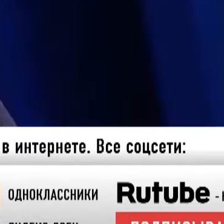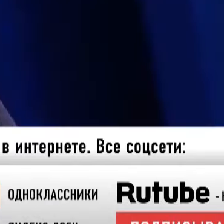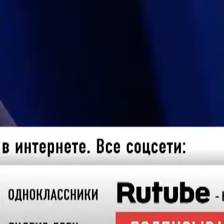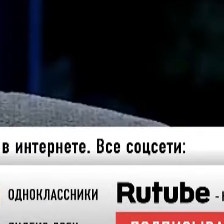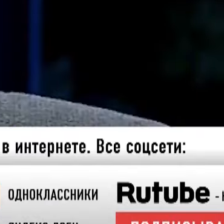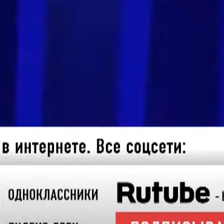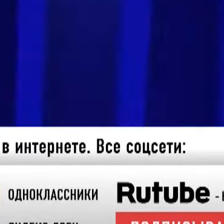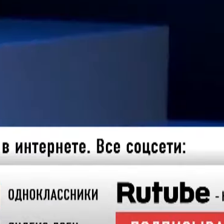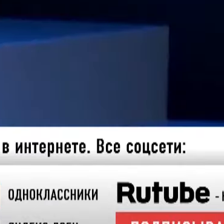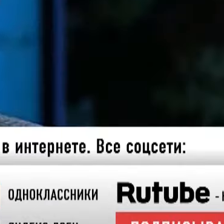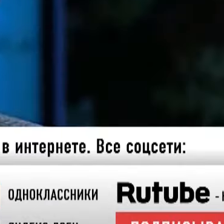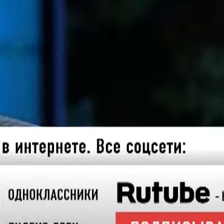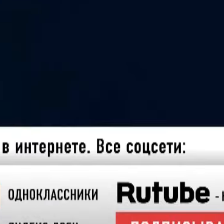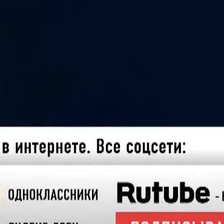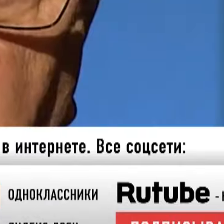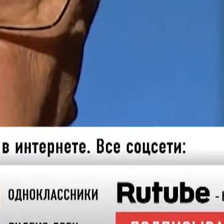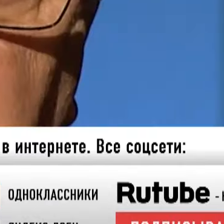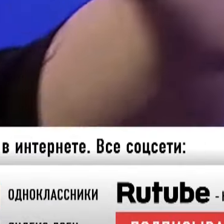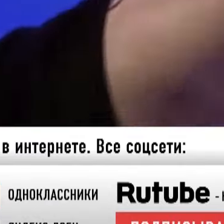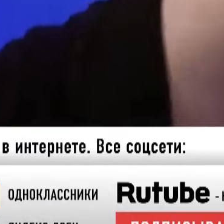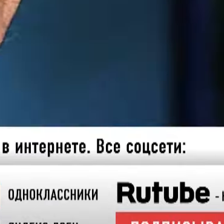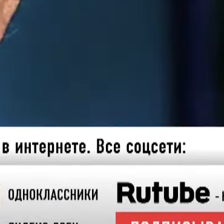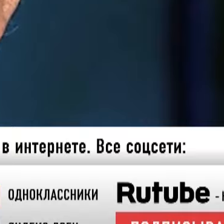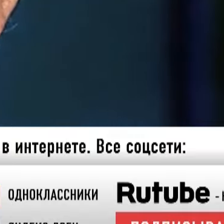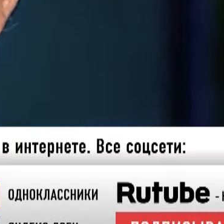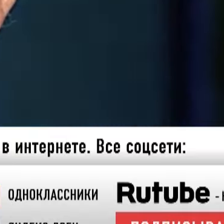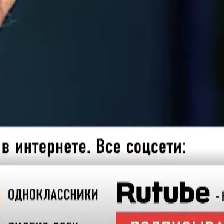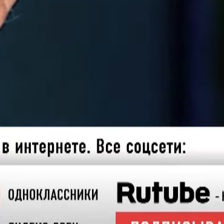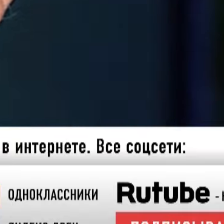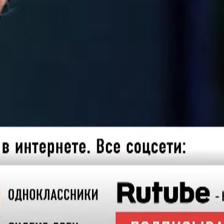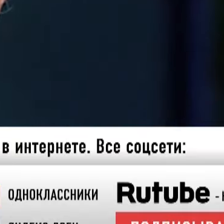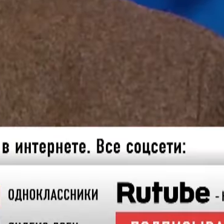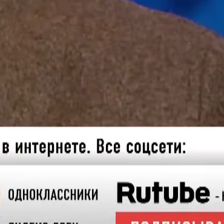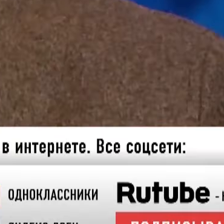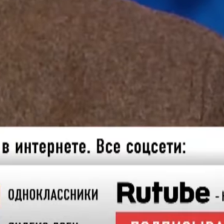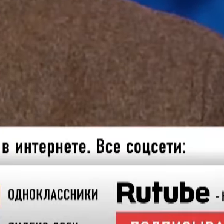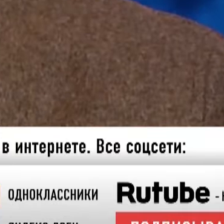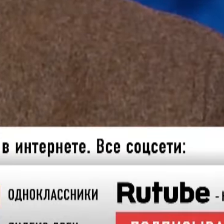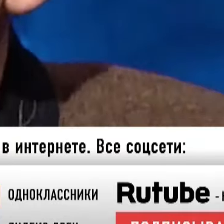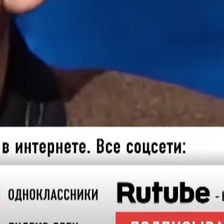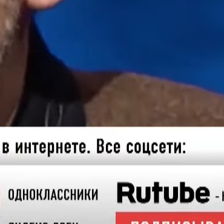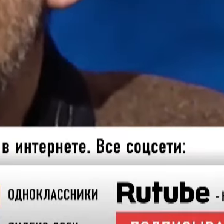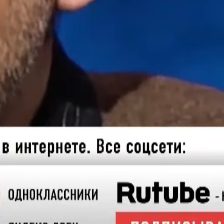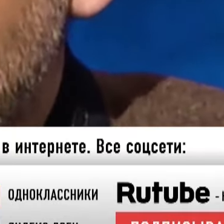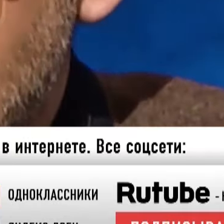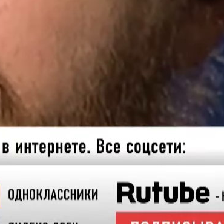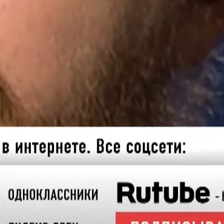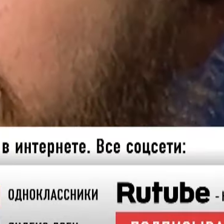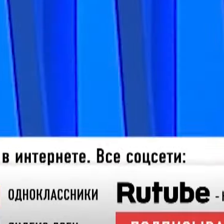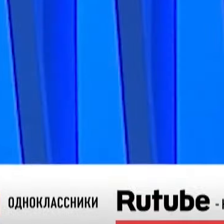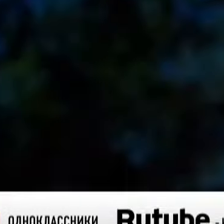Суна. Портрет в технике иконы. Человек – это луч. Начало есть и нет конца. Разговор о вере. Он